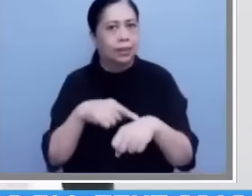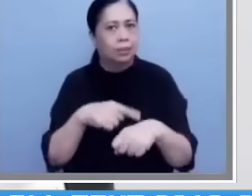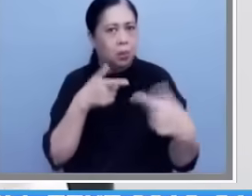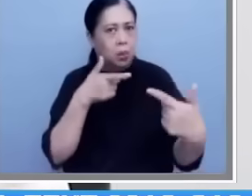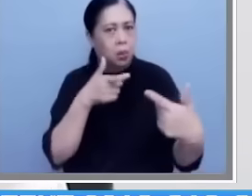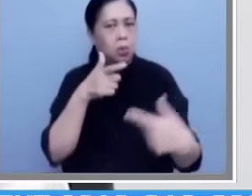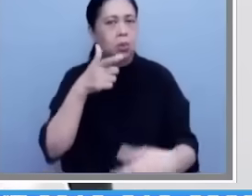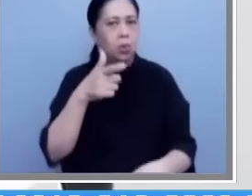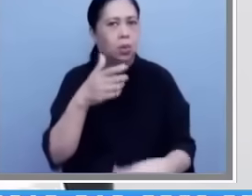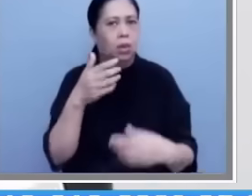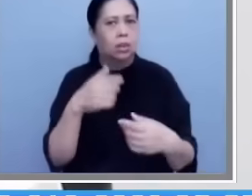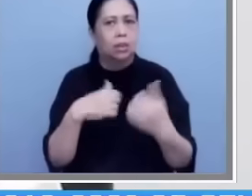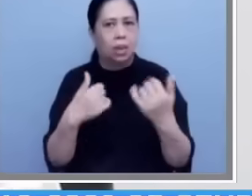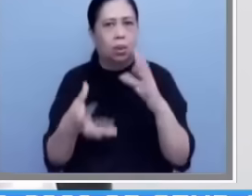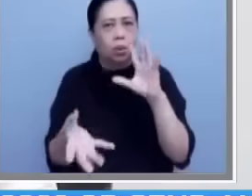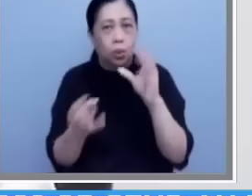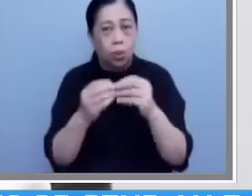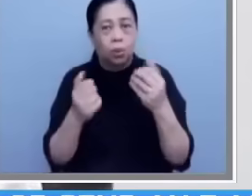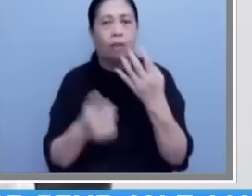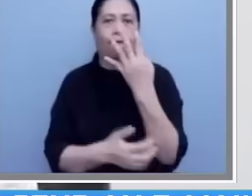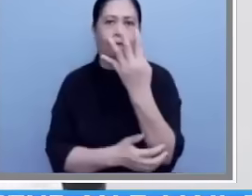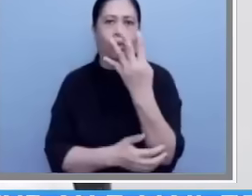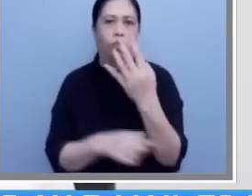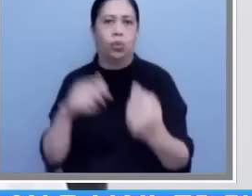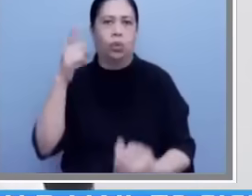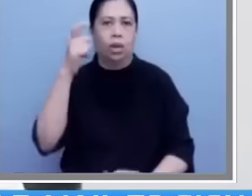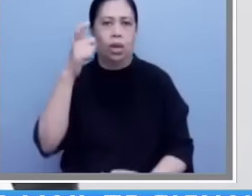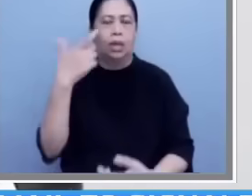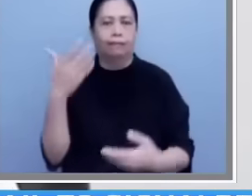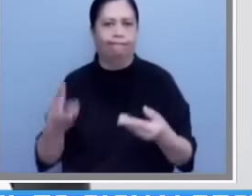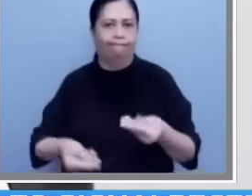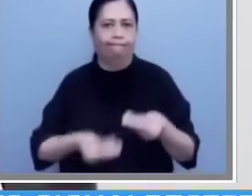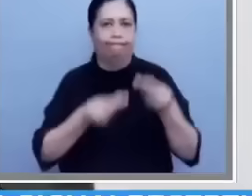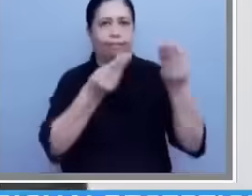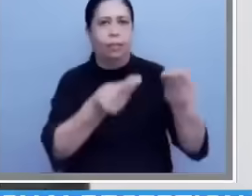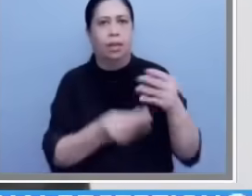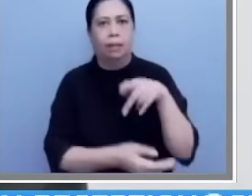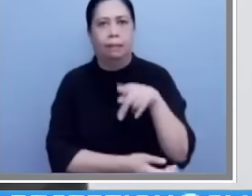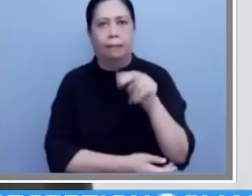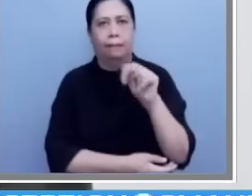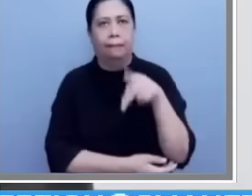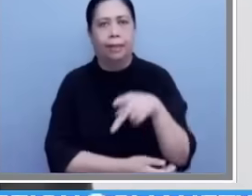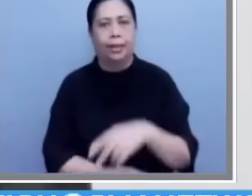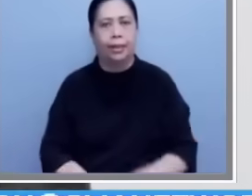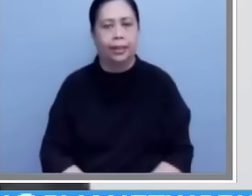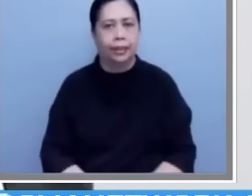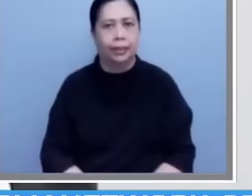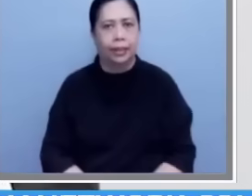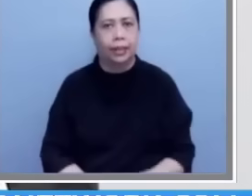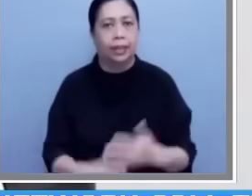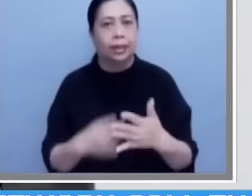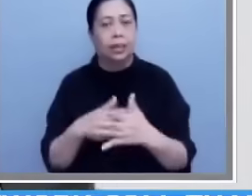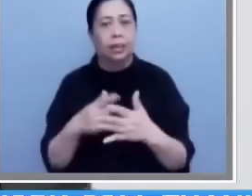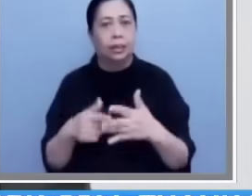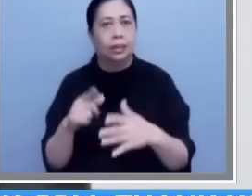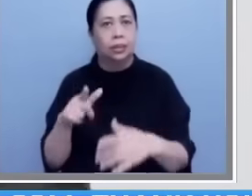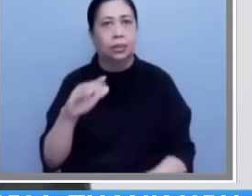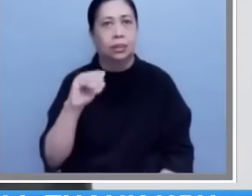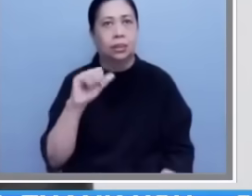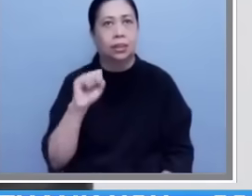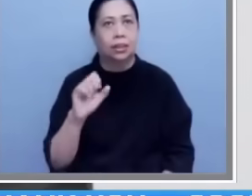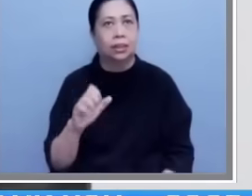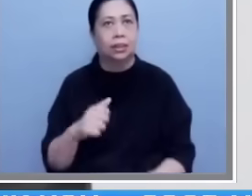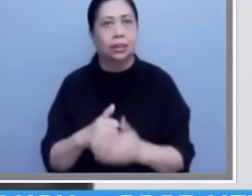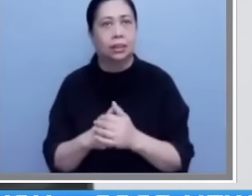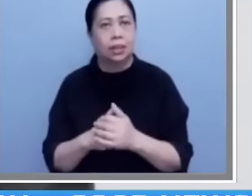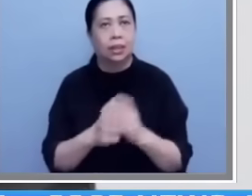na baril na po ito nasa custody po ng Philippine National Police po. Mm-hmm. At doon naman po sa kaso po na relating